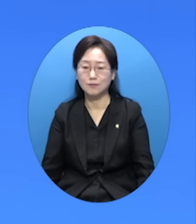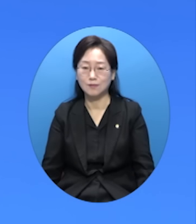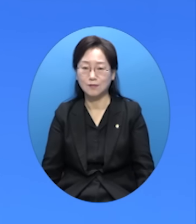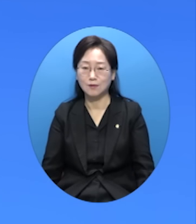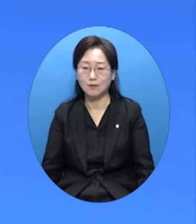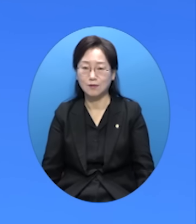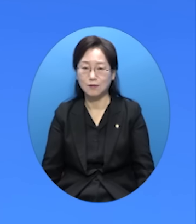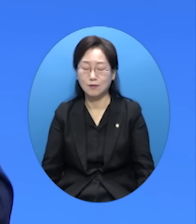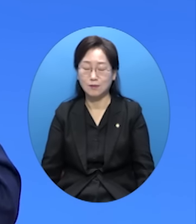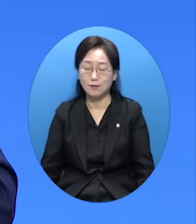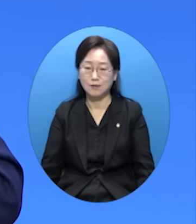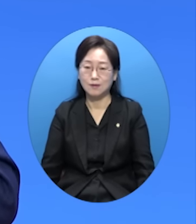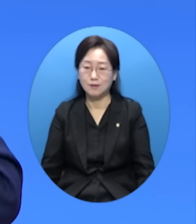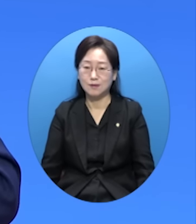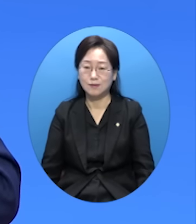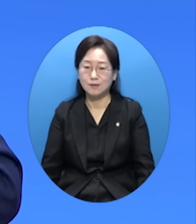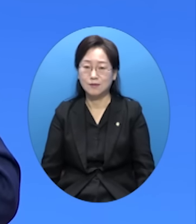그래서